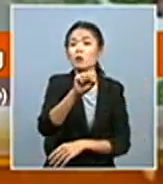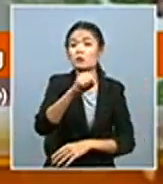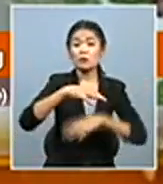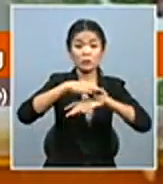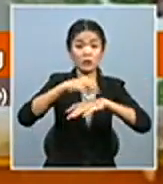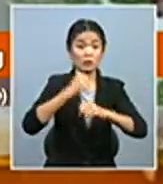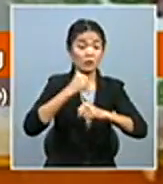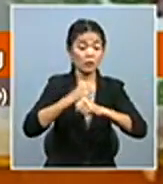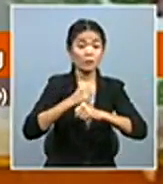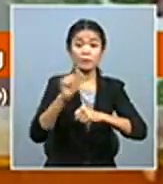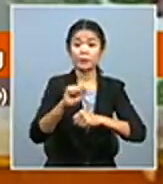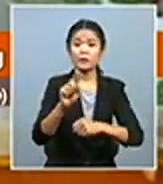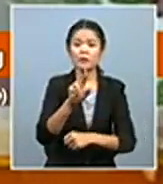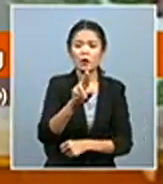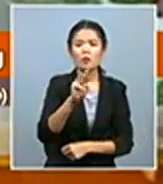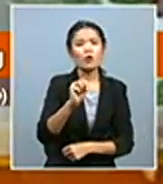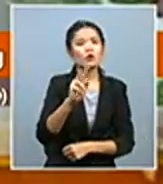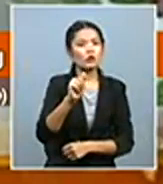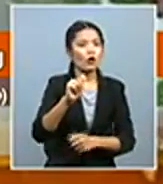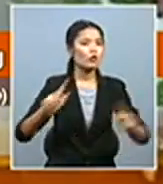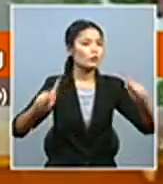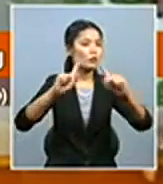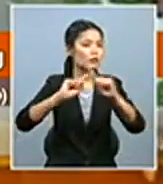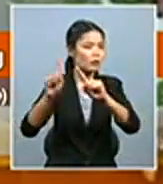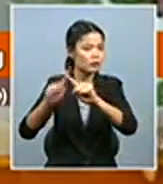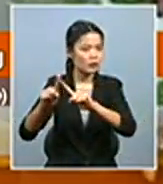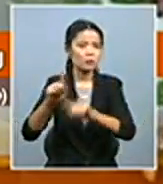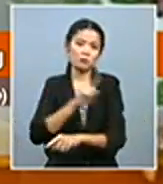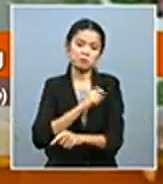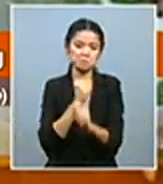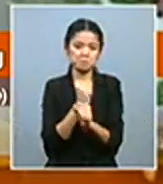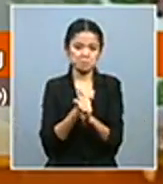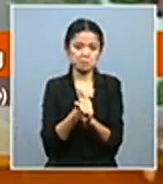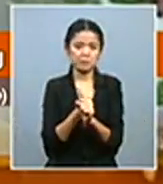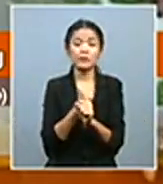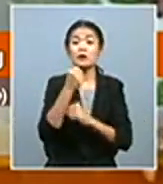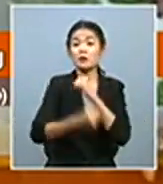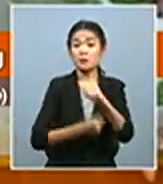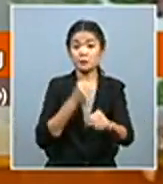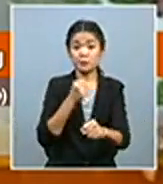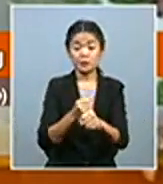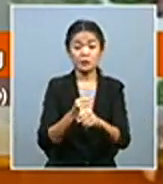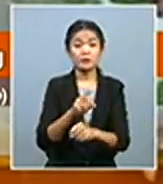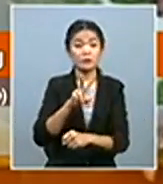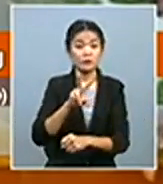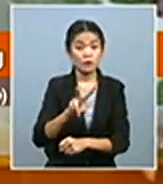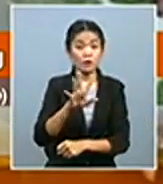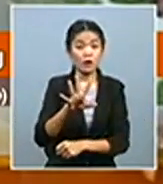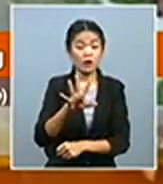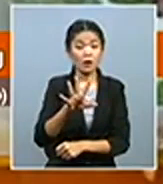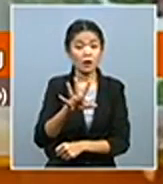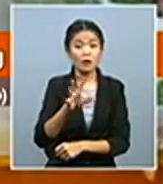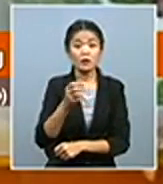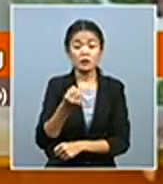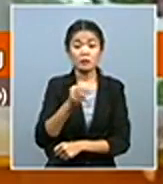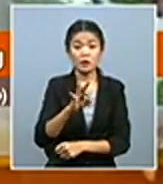ได้เป็นรัฐมนตรีในหลายกระทรวงด้วยกันนะคะปี2519คุณบรรหารได้เป็นรัฐมนตรีสมัยแรกค่ะก็คือได้เป็นรั